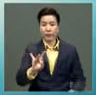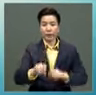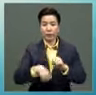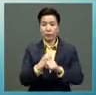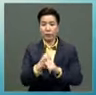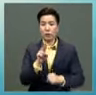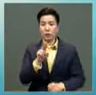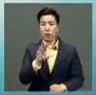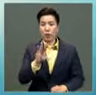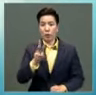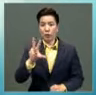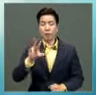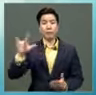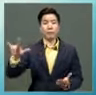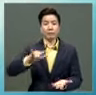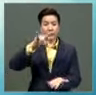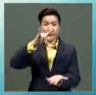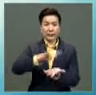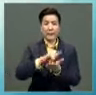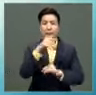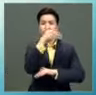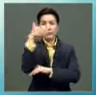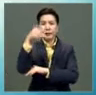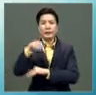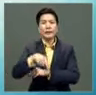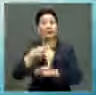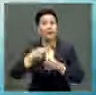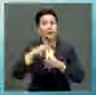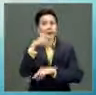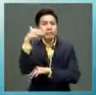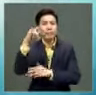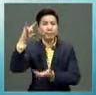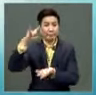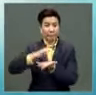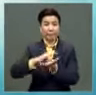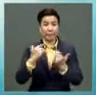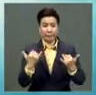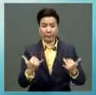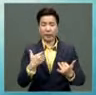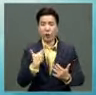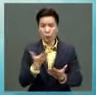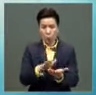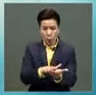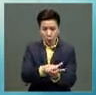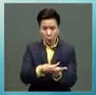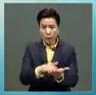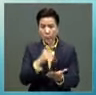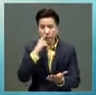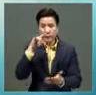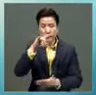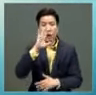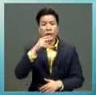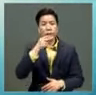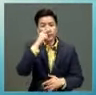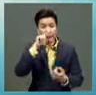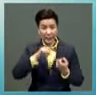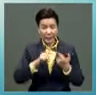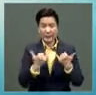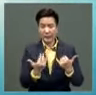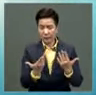2563ลงจอดที่ท่าอากาศยานนานาชาตินะครับผมต้องขออภัยเมื่อกี้นี้เที่ยวบินการบินไทยนี่อาจจะ